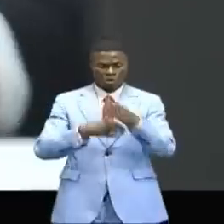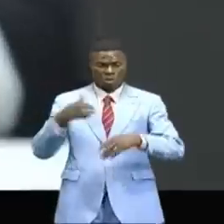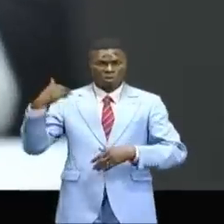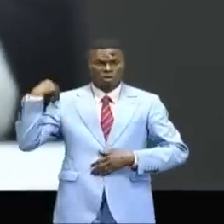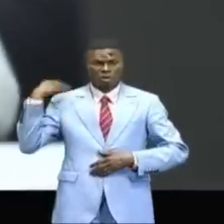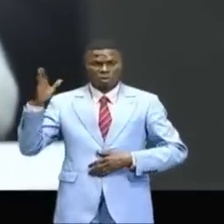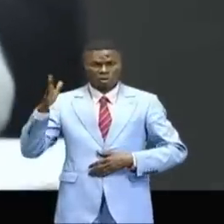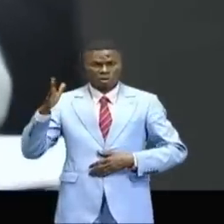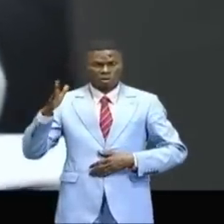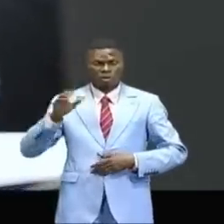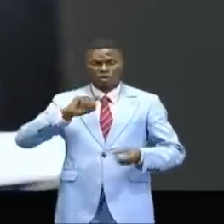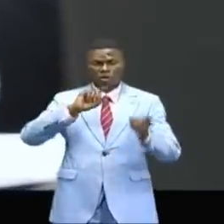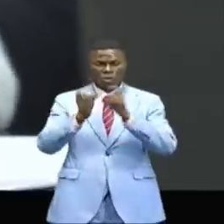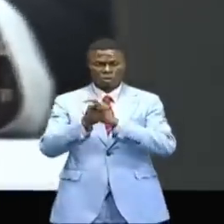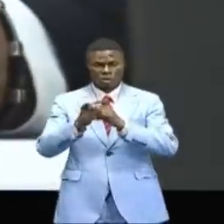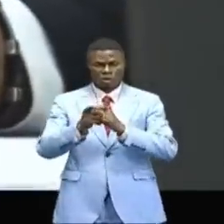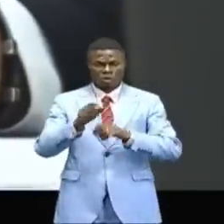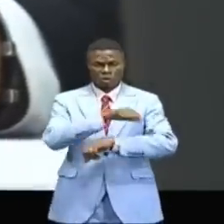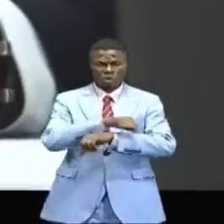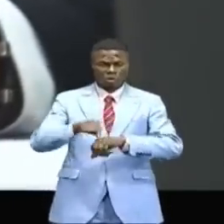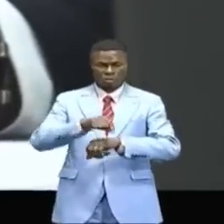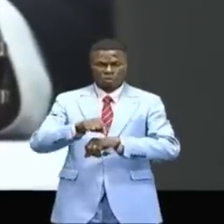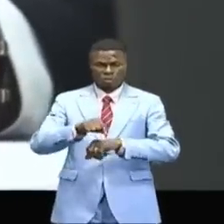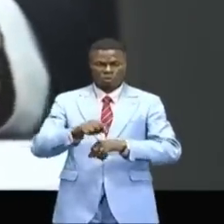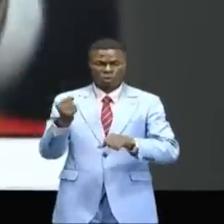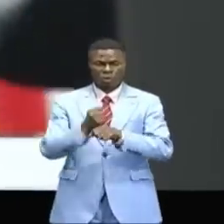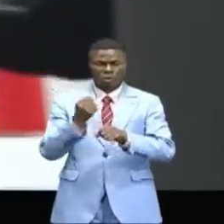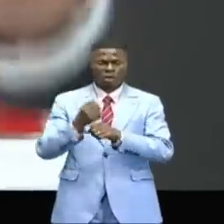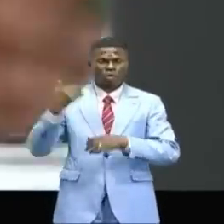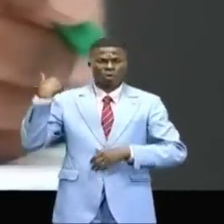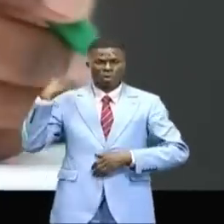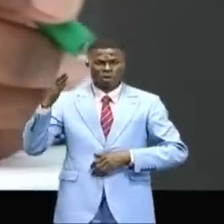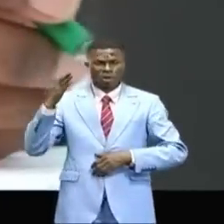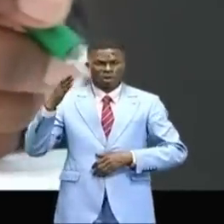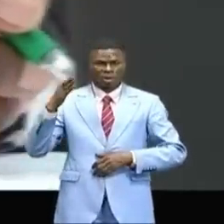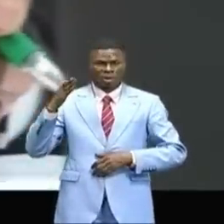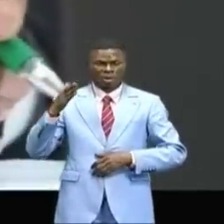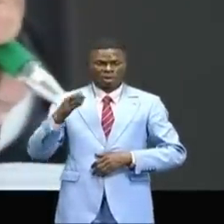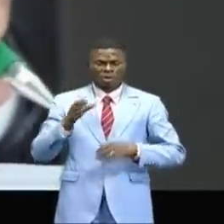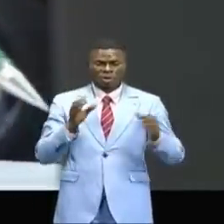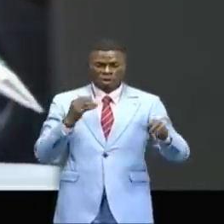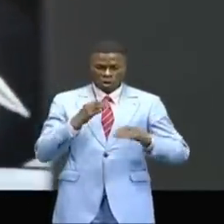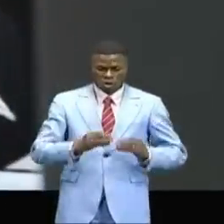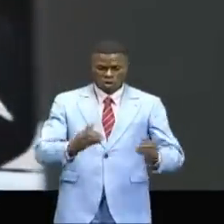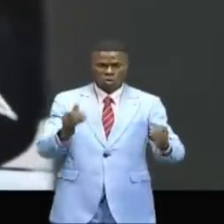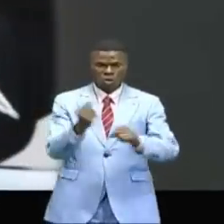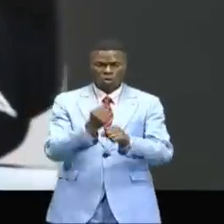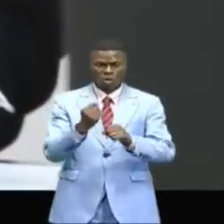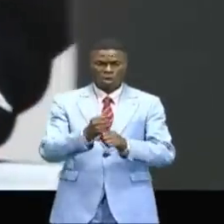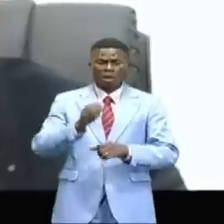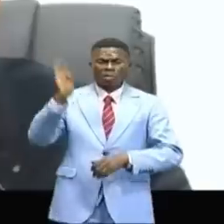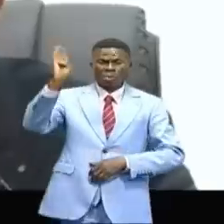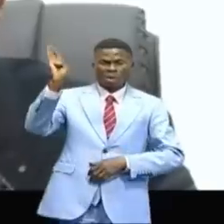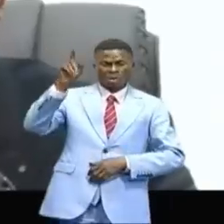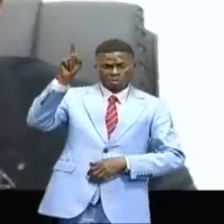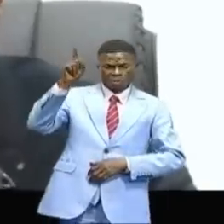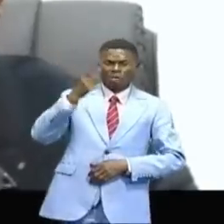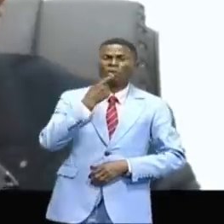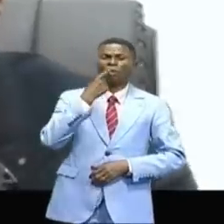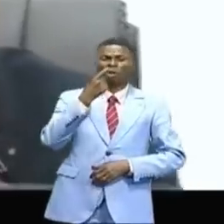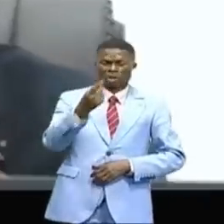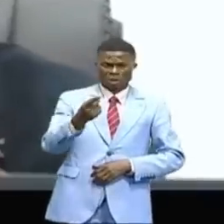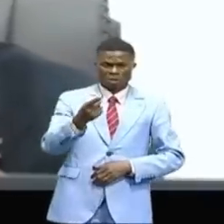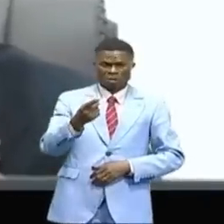publique, modernisation de l'administration et innovation du service public, ayant coordonné les travaux des Bibois, a indiqué